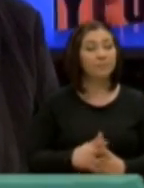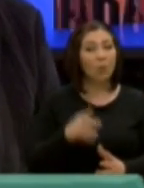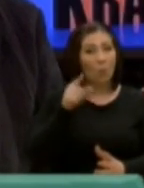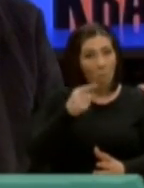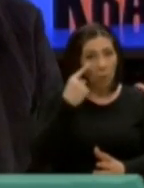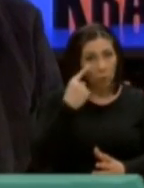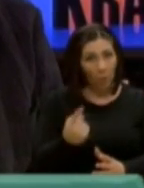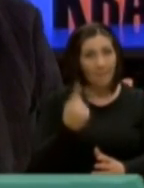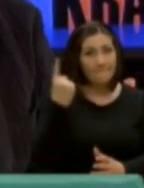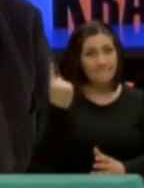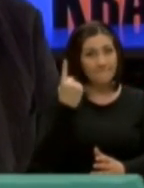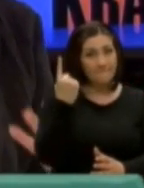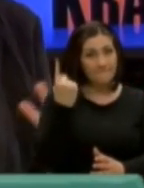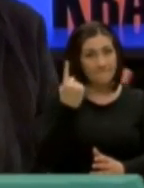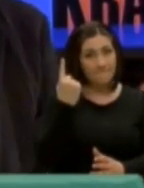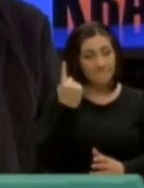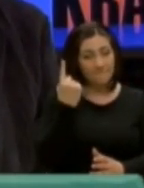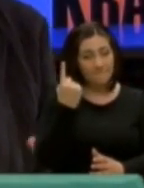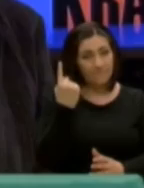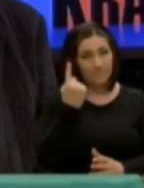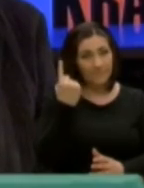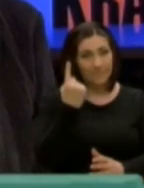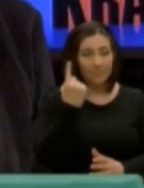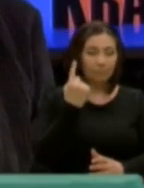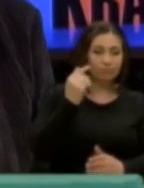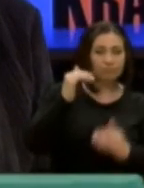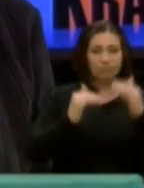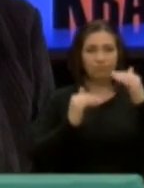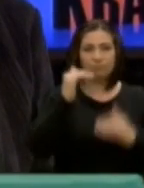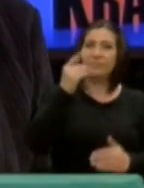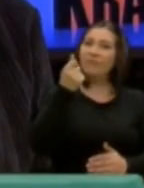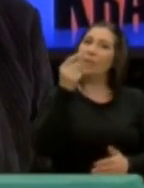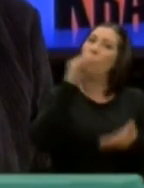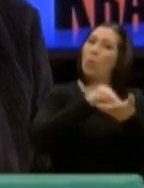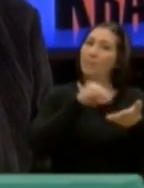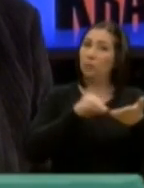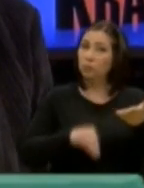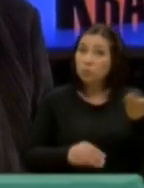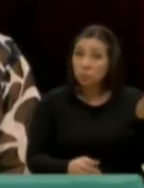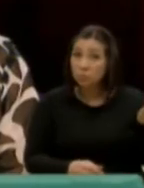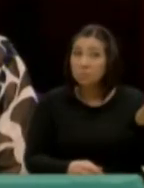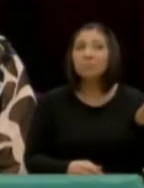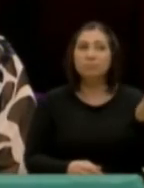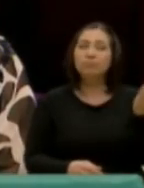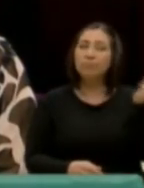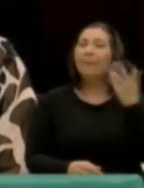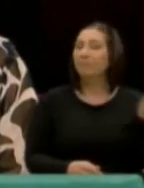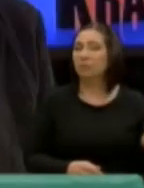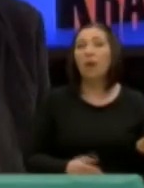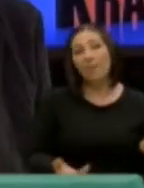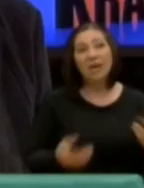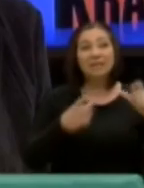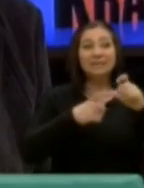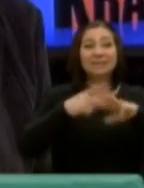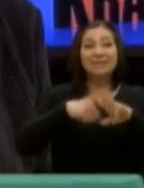ona göre de bir makul fiyatlar koyabiliyorsunuz belki ürünlerinize. Değil mi? Evet. Ama mesela Sevim Hanım